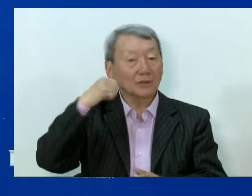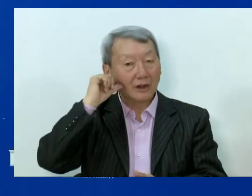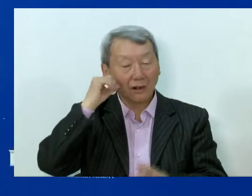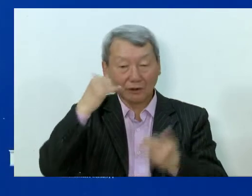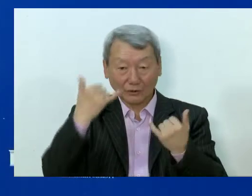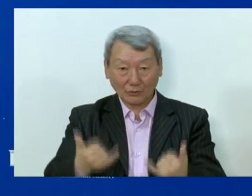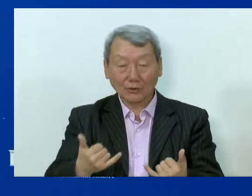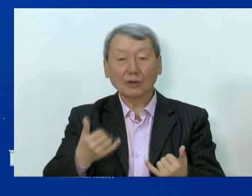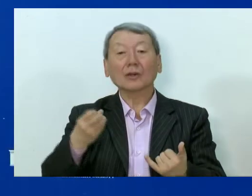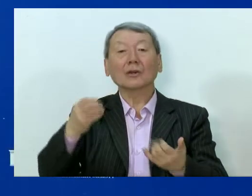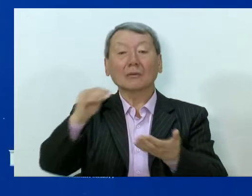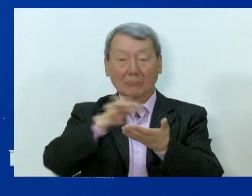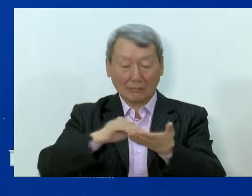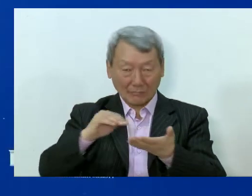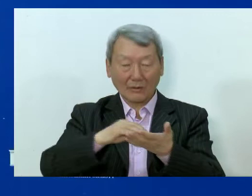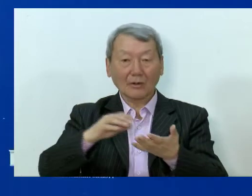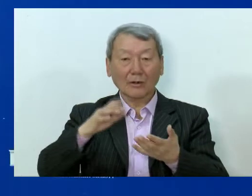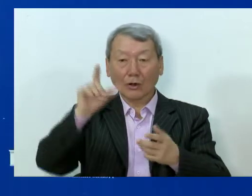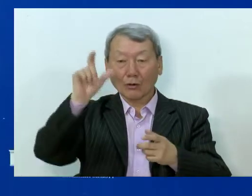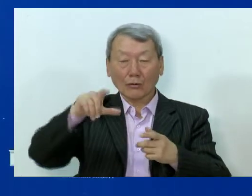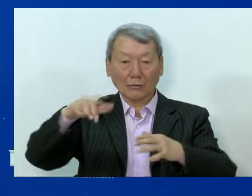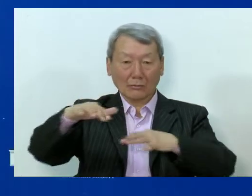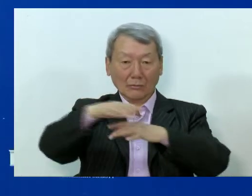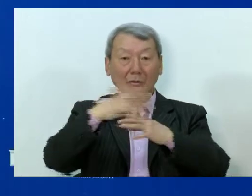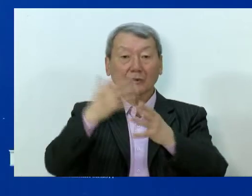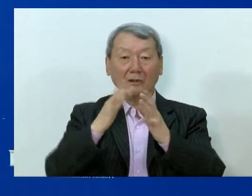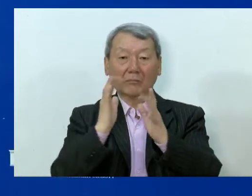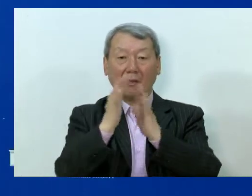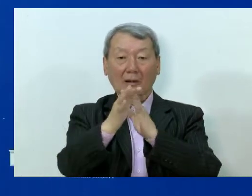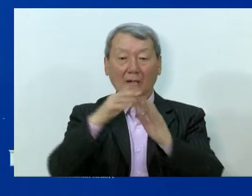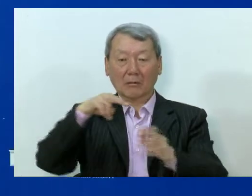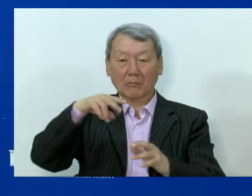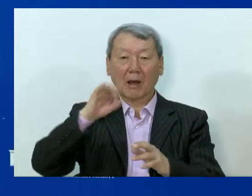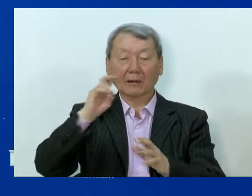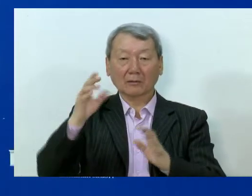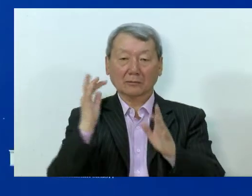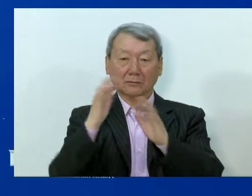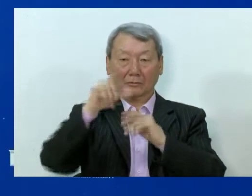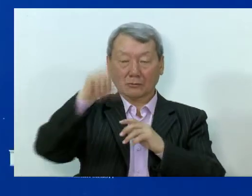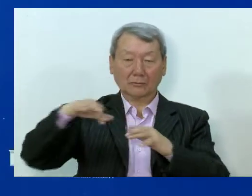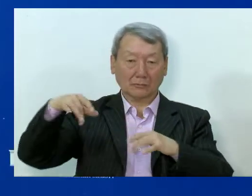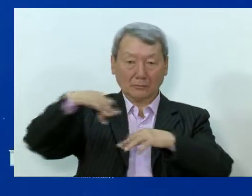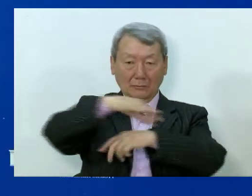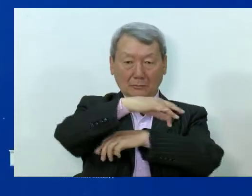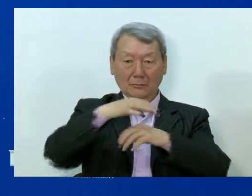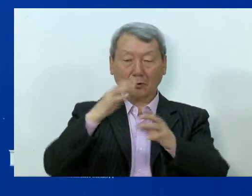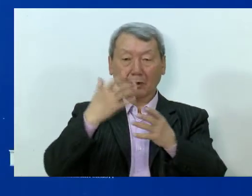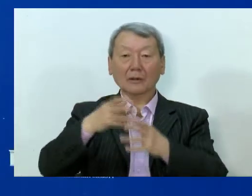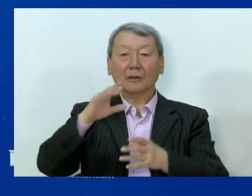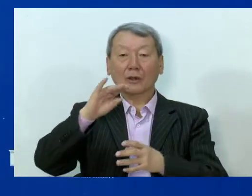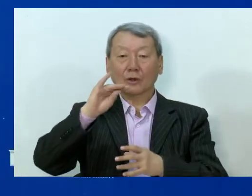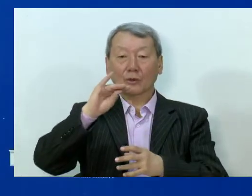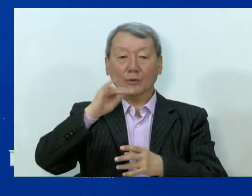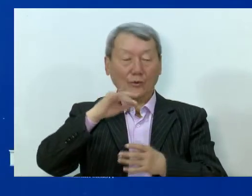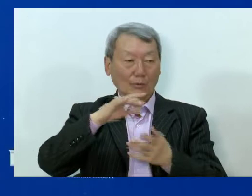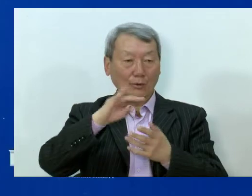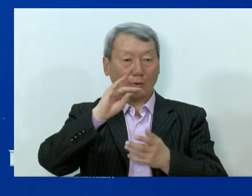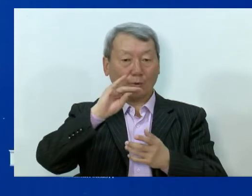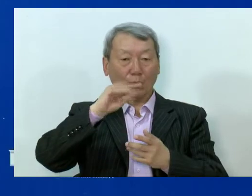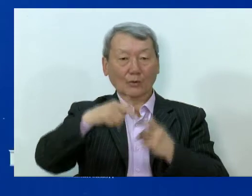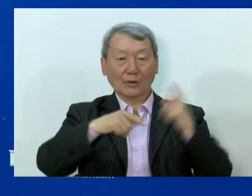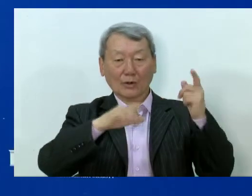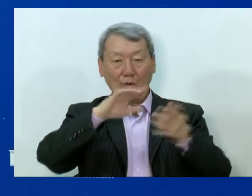наблюдается большое скопление людей особенно парковых зонах особенно южных районах нашего города